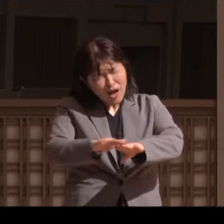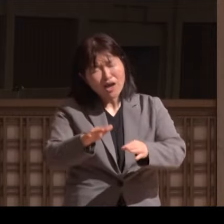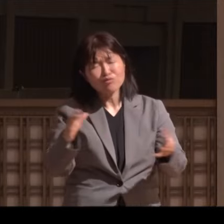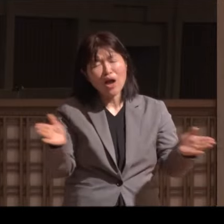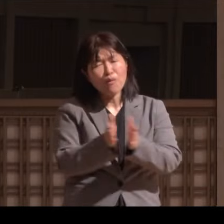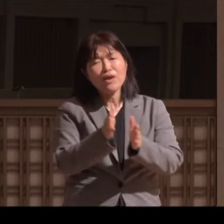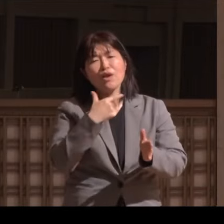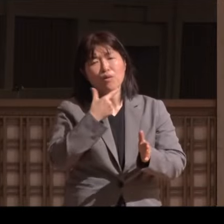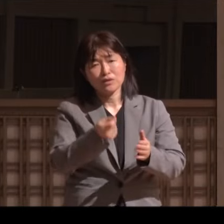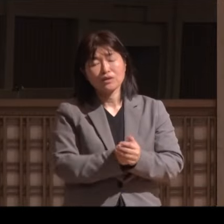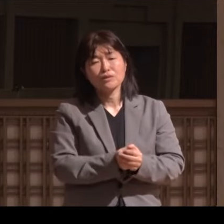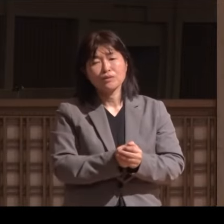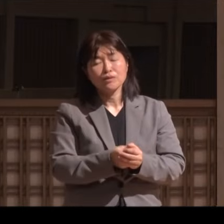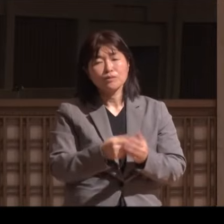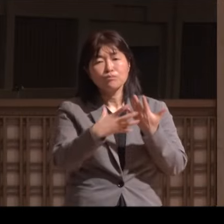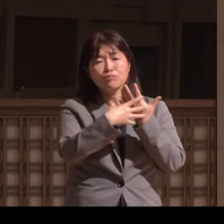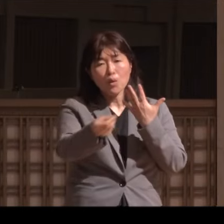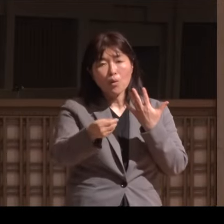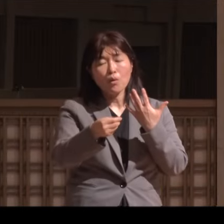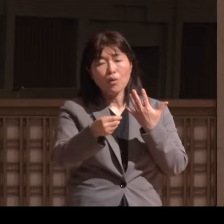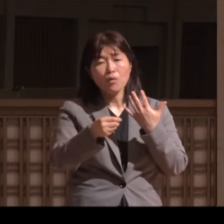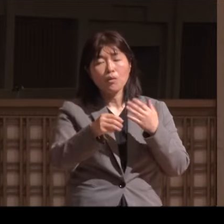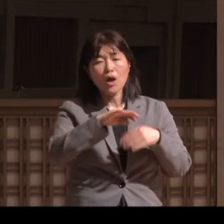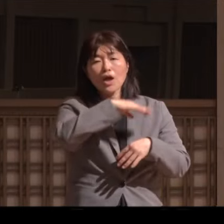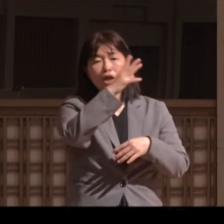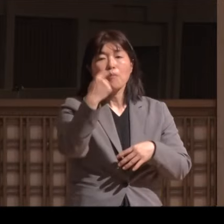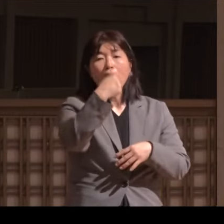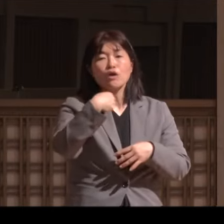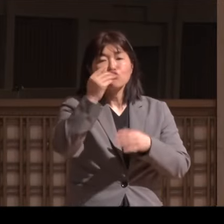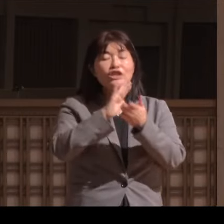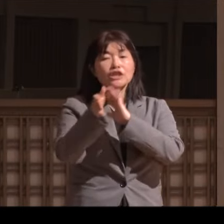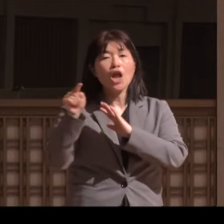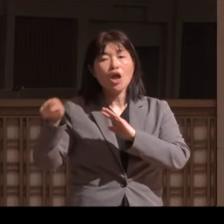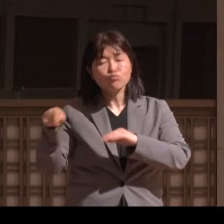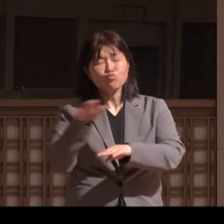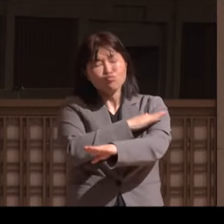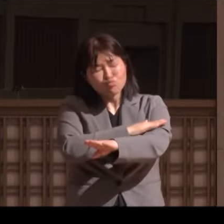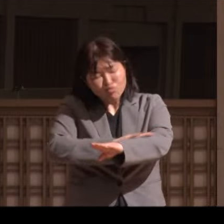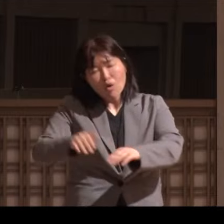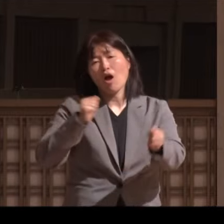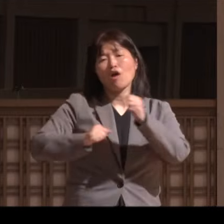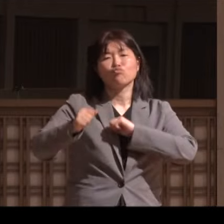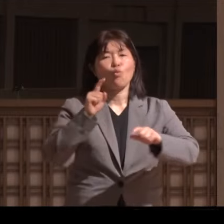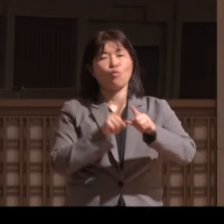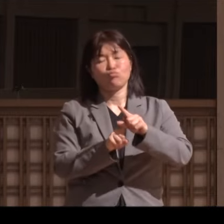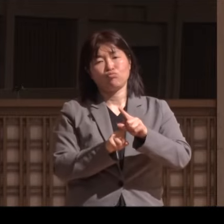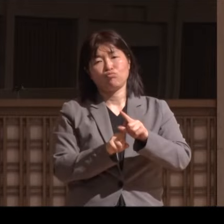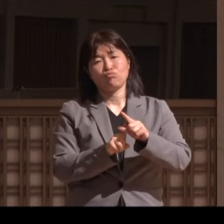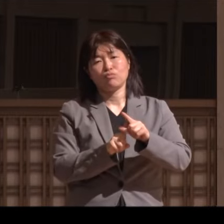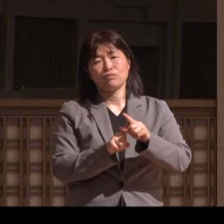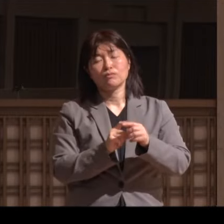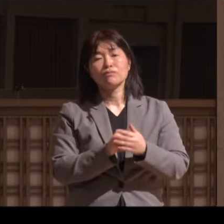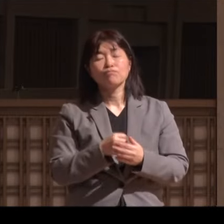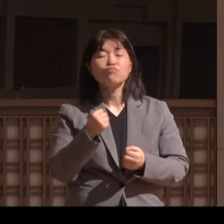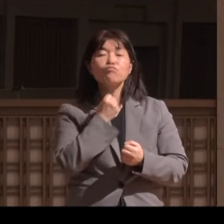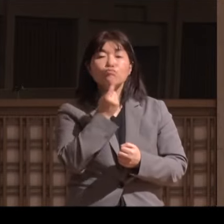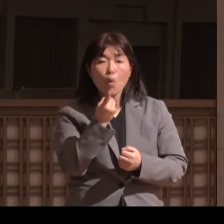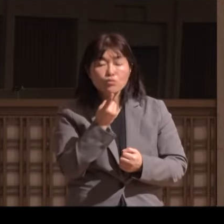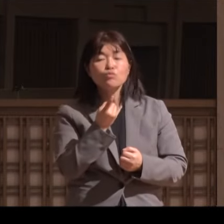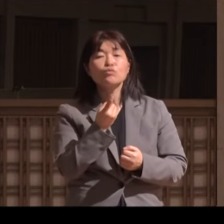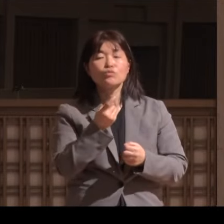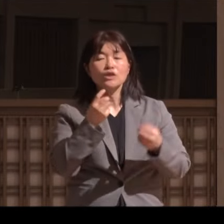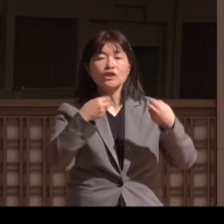ておりますお本になるのは隣の山口県さんはえ結構その活動をやっていらっしゃると思いますそれともう1